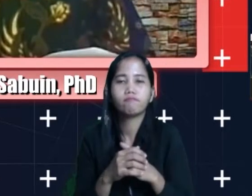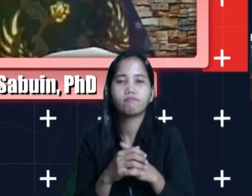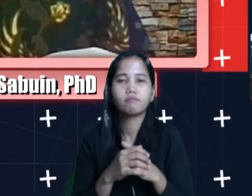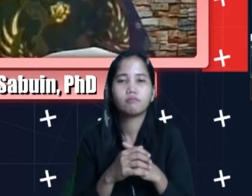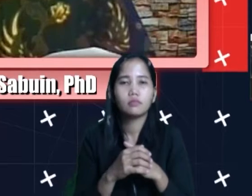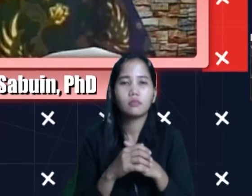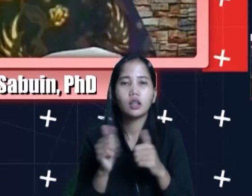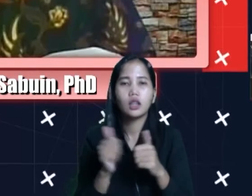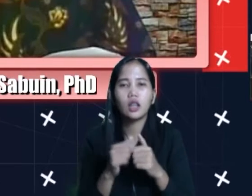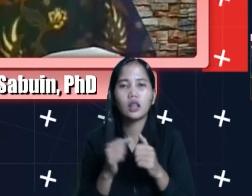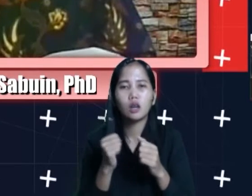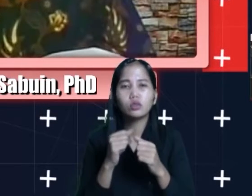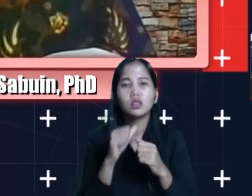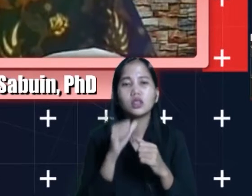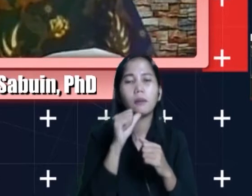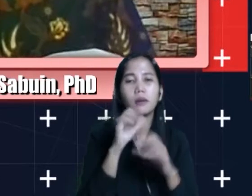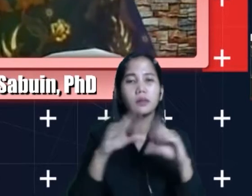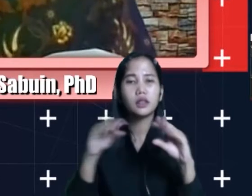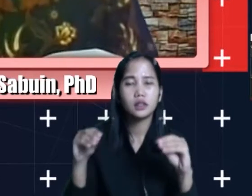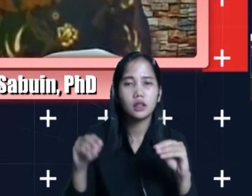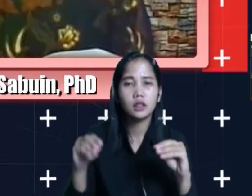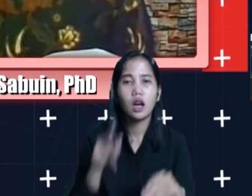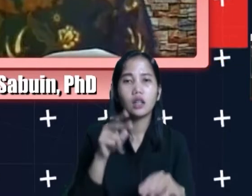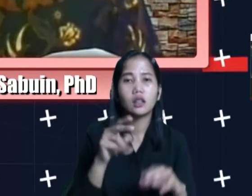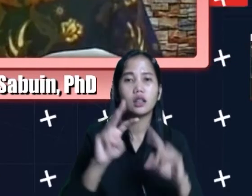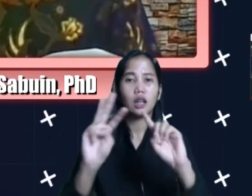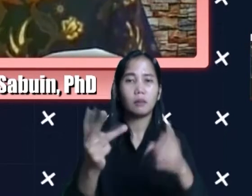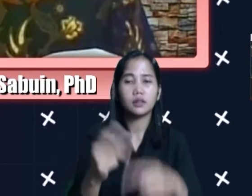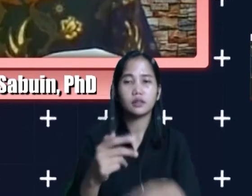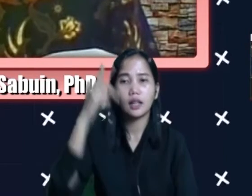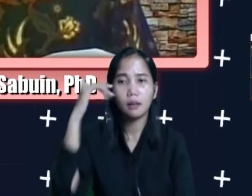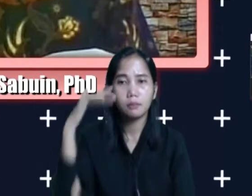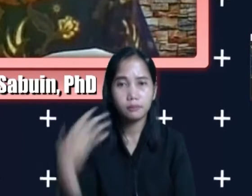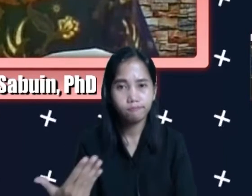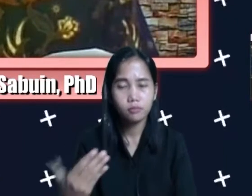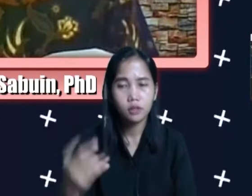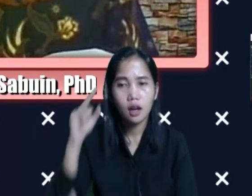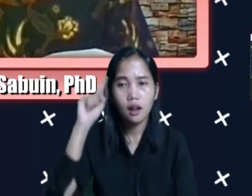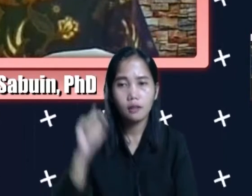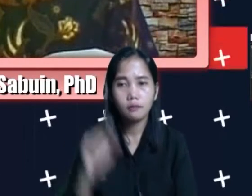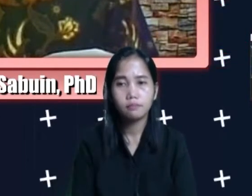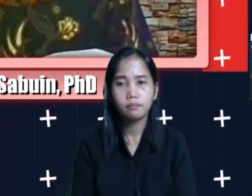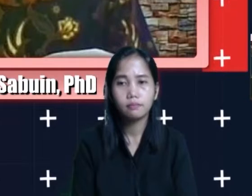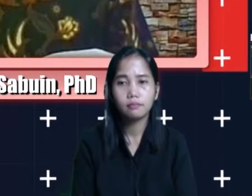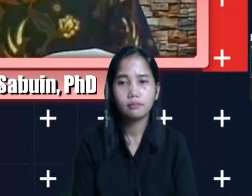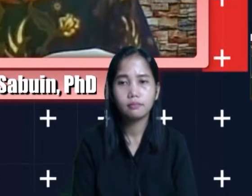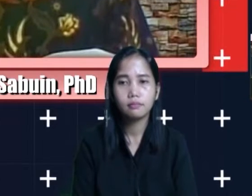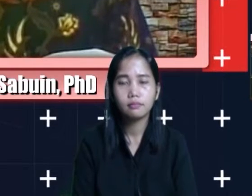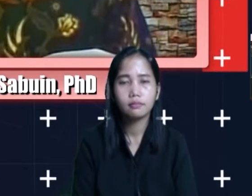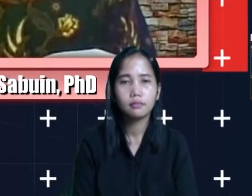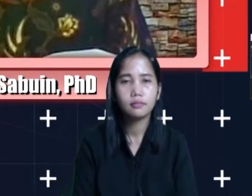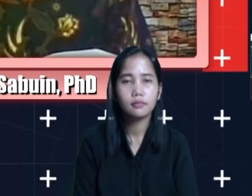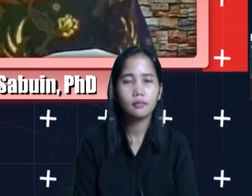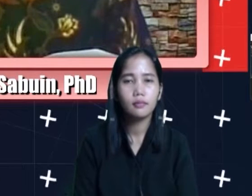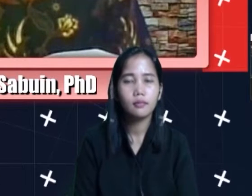13, karena Allah lah yang mengerjakannya di dalam kamu. Jadi tidak bisa kita dengan hasil usaha kita,